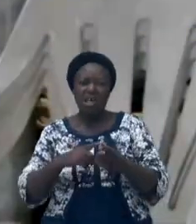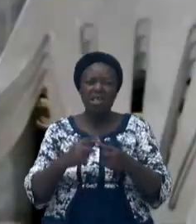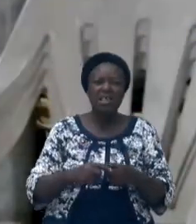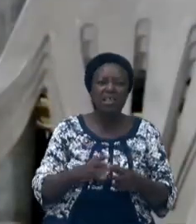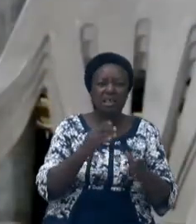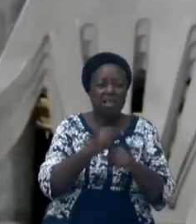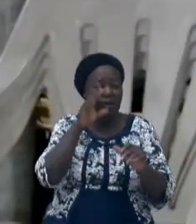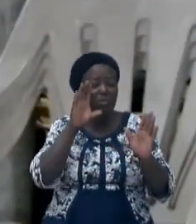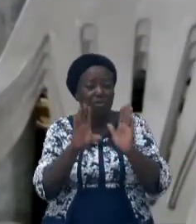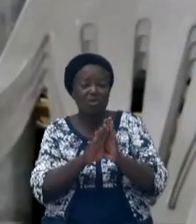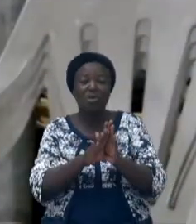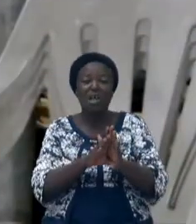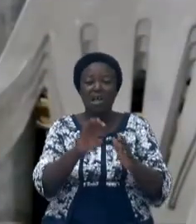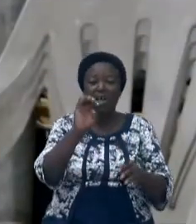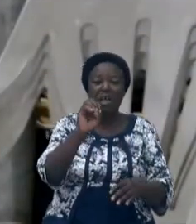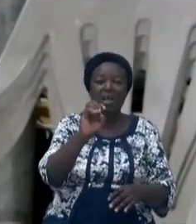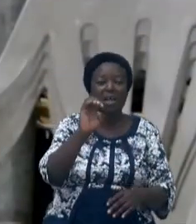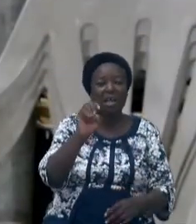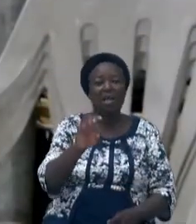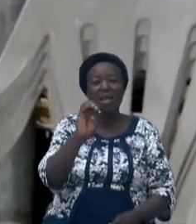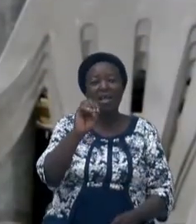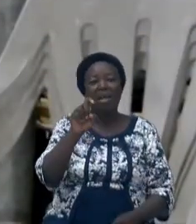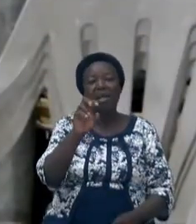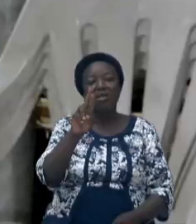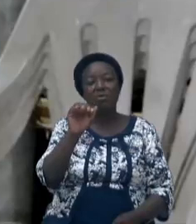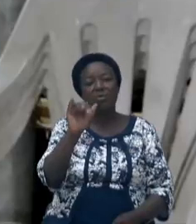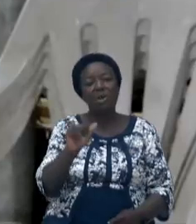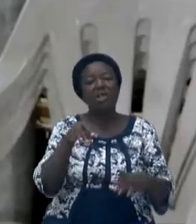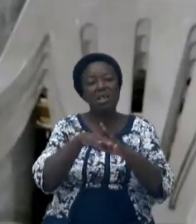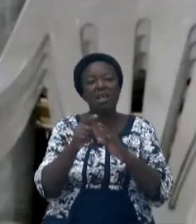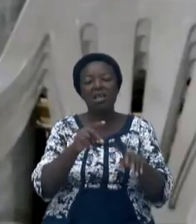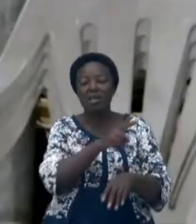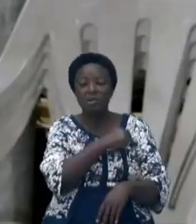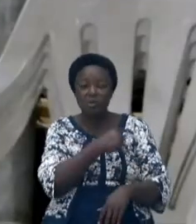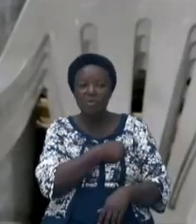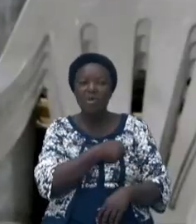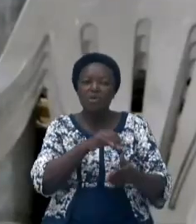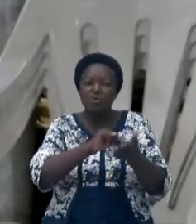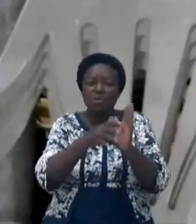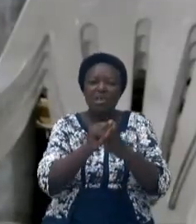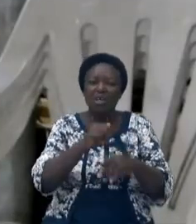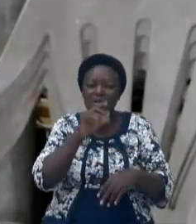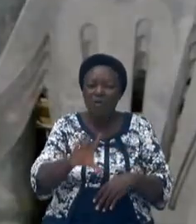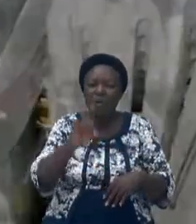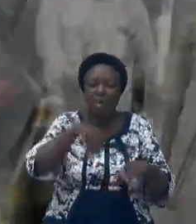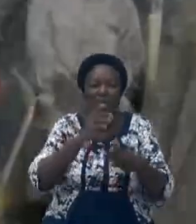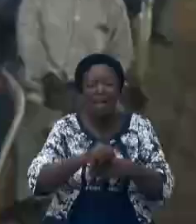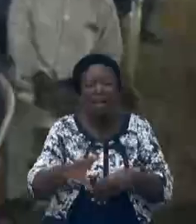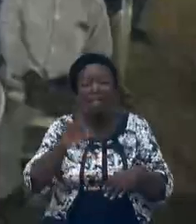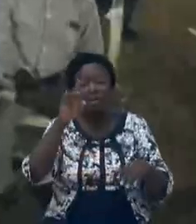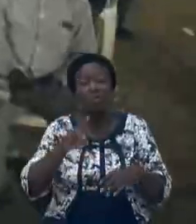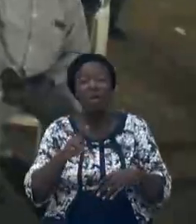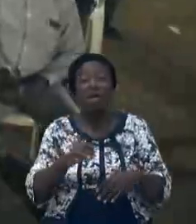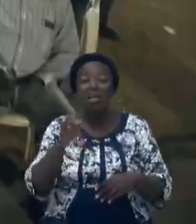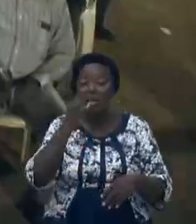la radio n'arrive pas à régler ça la radio n'arrive pas découvrir cela la radio n'avait